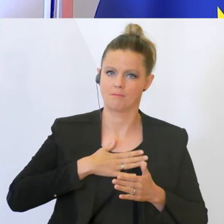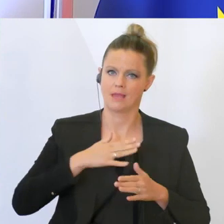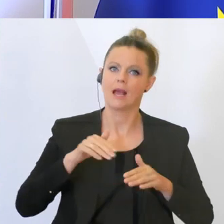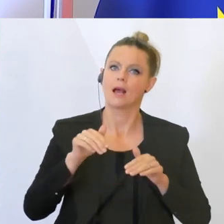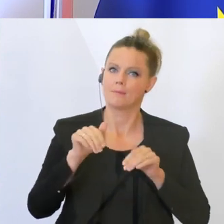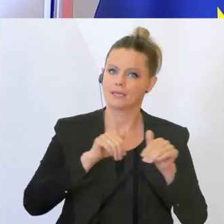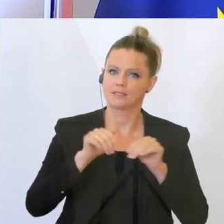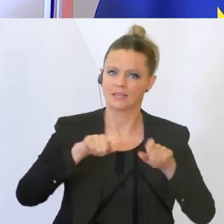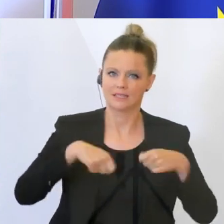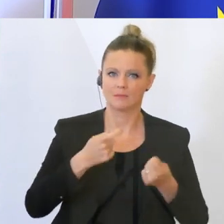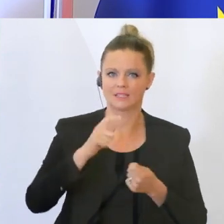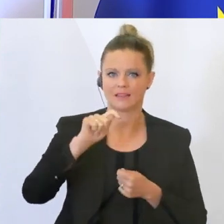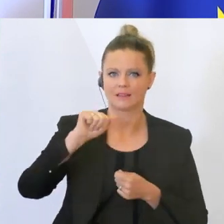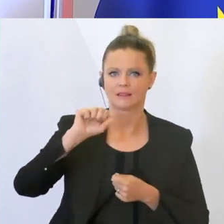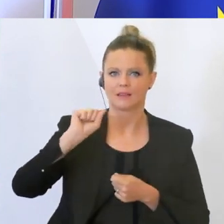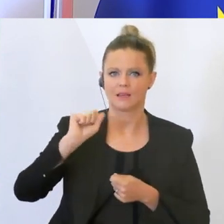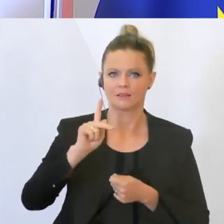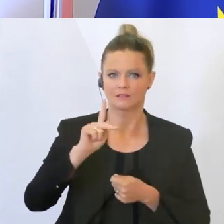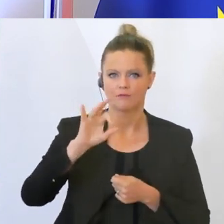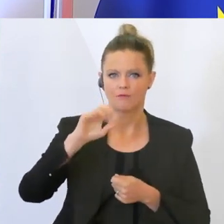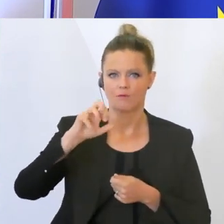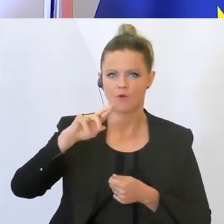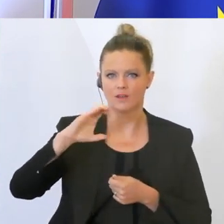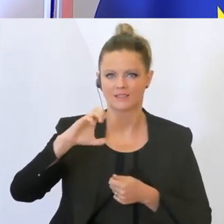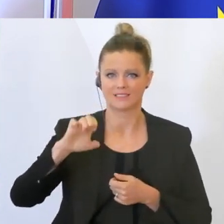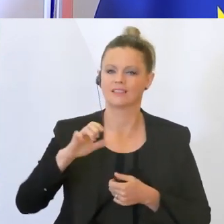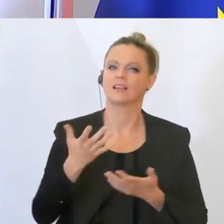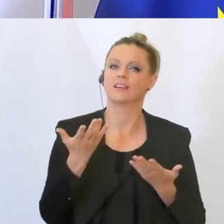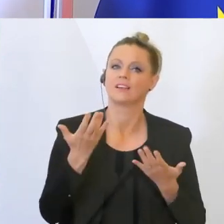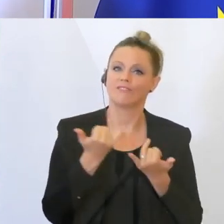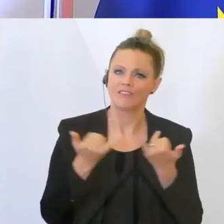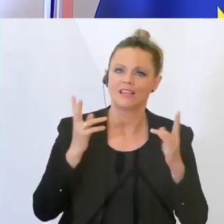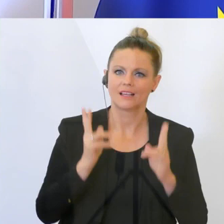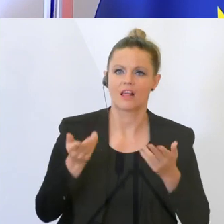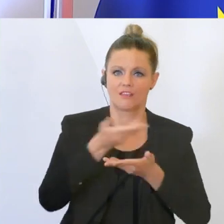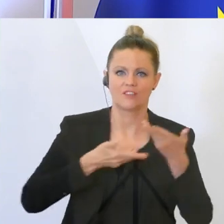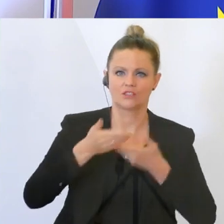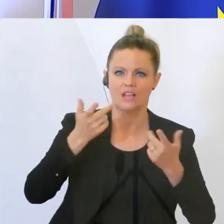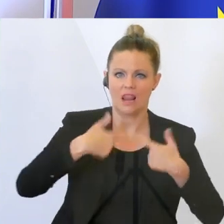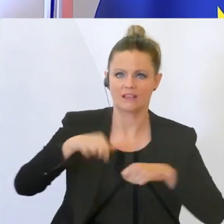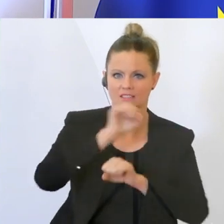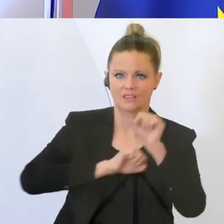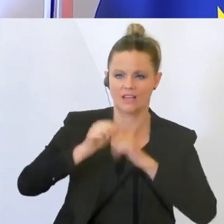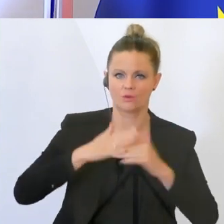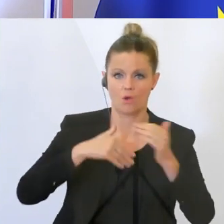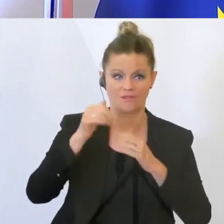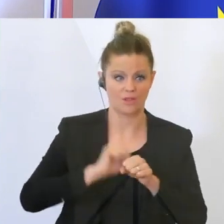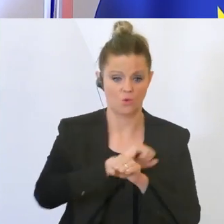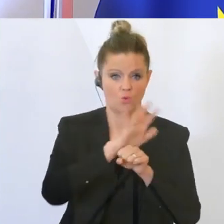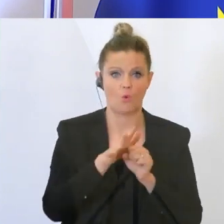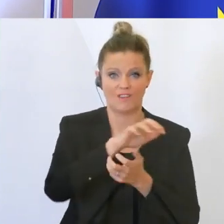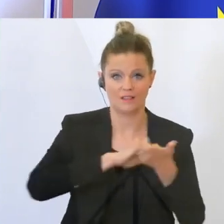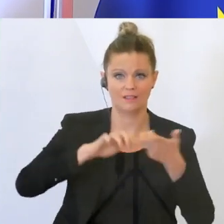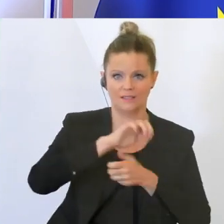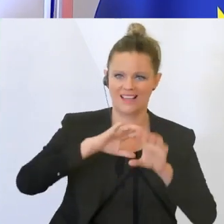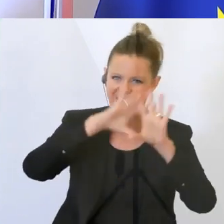eine Taskforce eingerichtet zum Aufbau der wirtschaftlichen Landesverteidigung. Die Covid-Krise hat uns